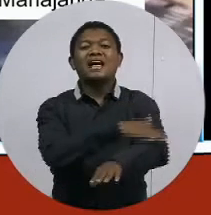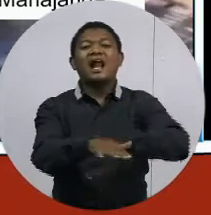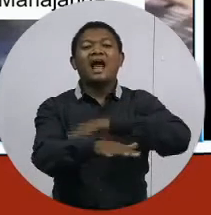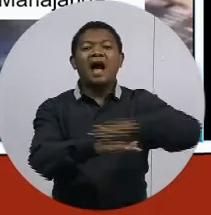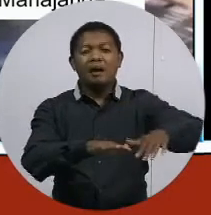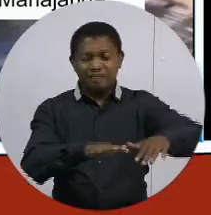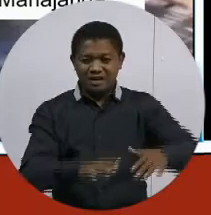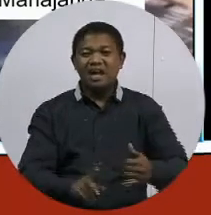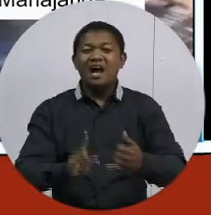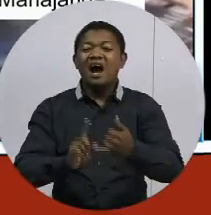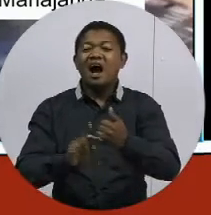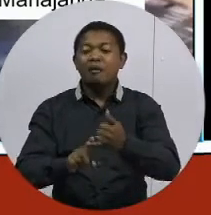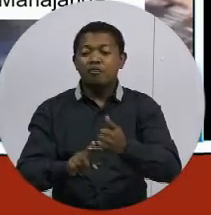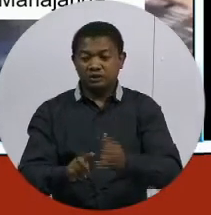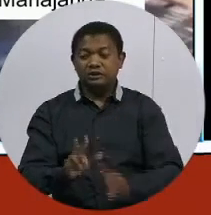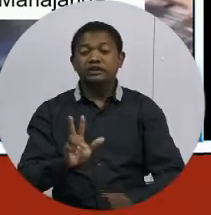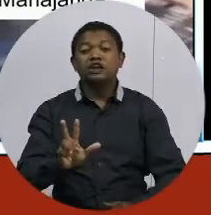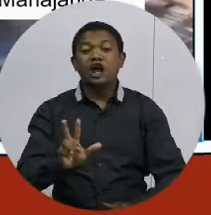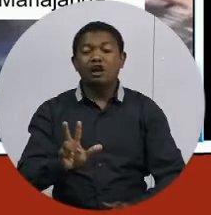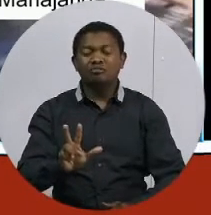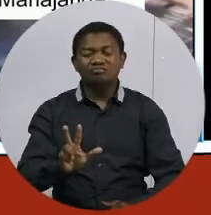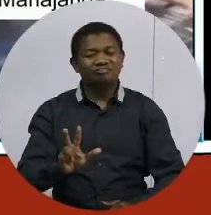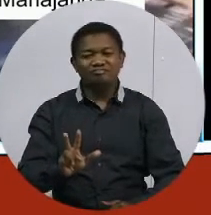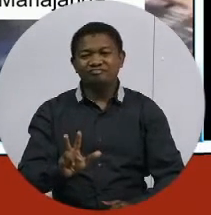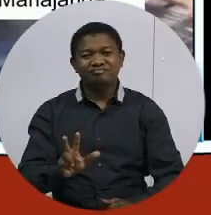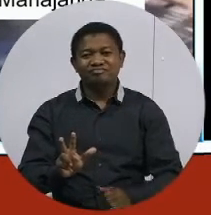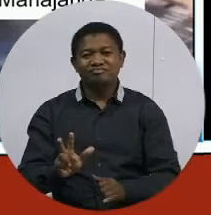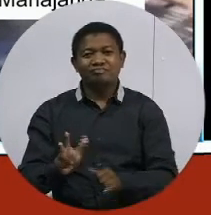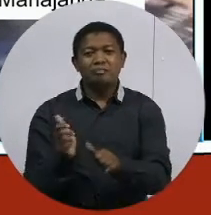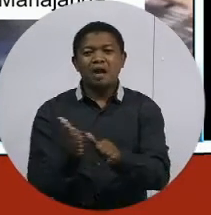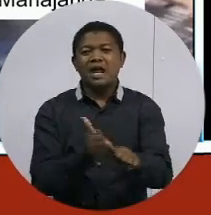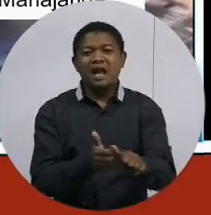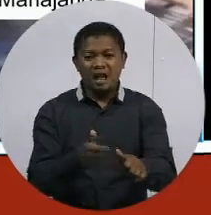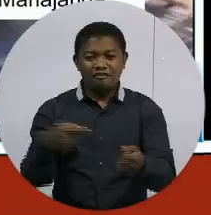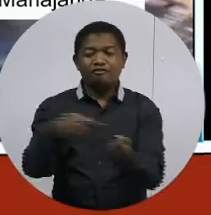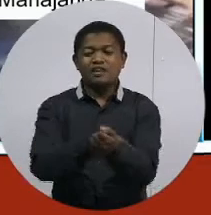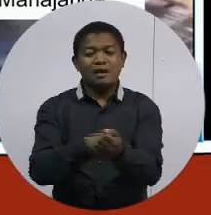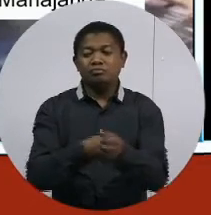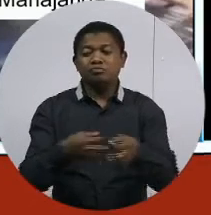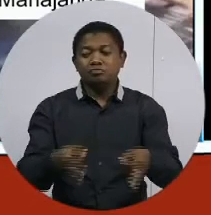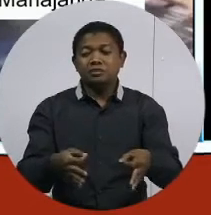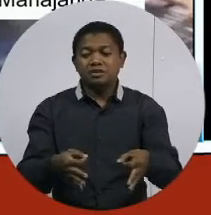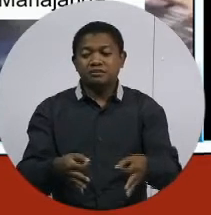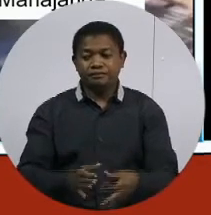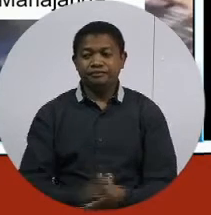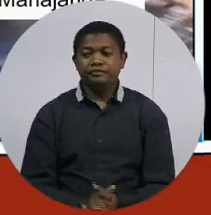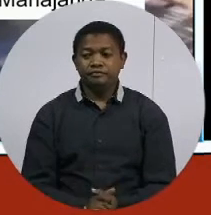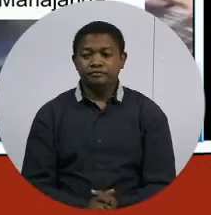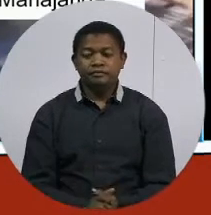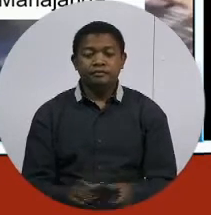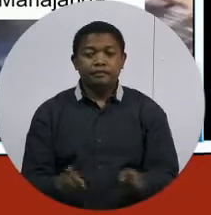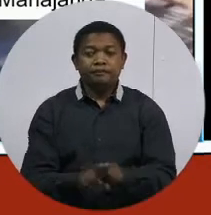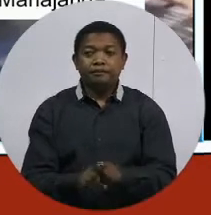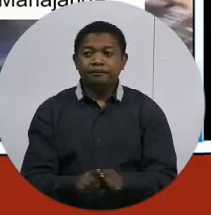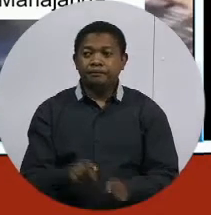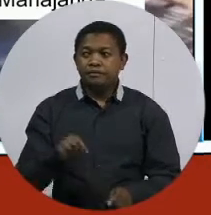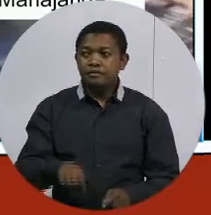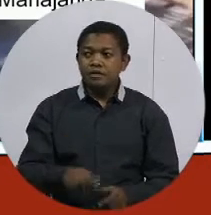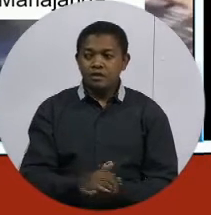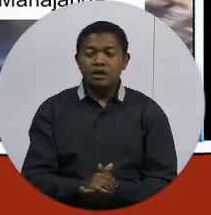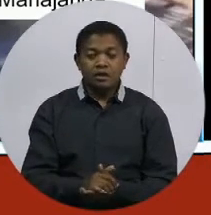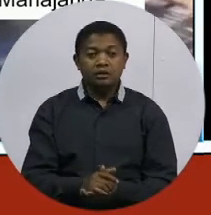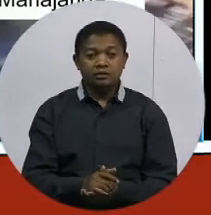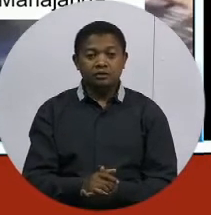moa nangataka nanao évacuation sanitaire any Antananarivo ny 5 zany niditra noraisina an-tanana atao